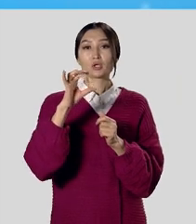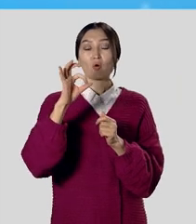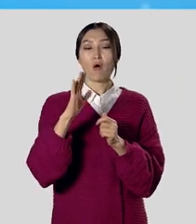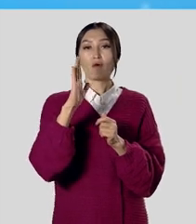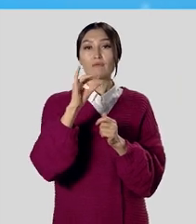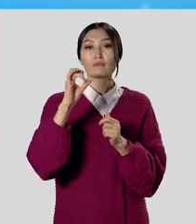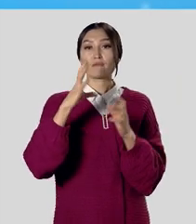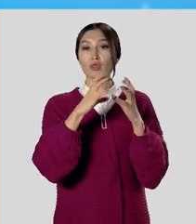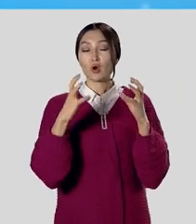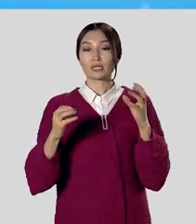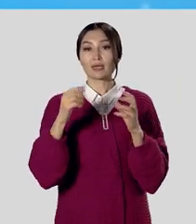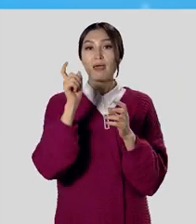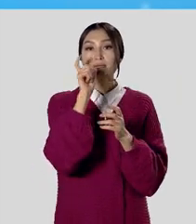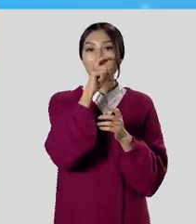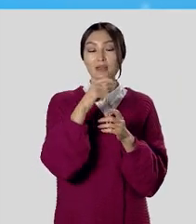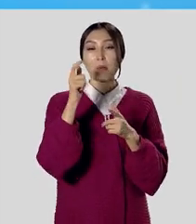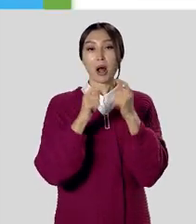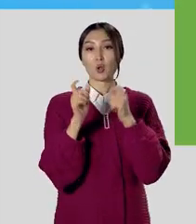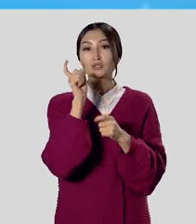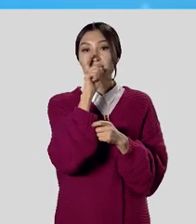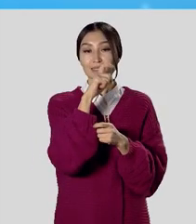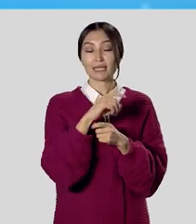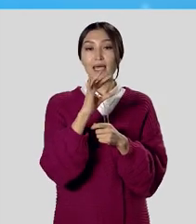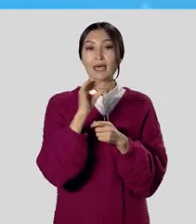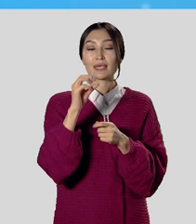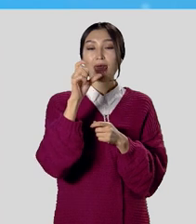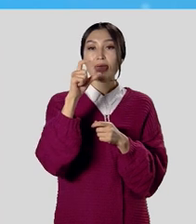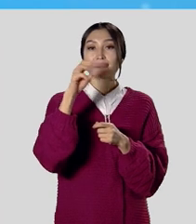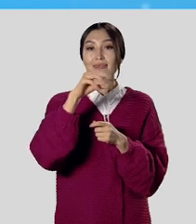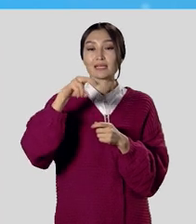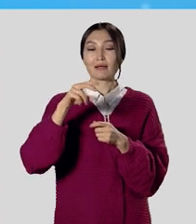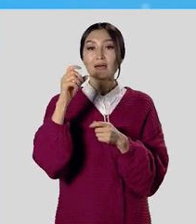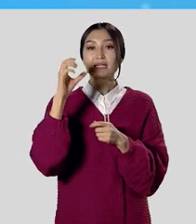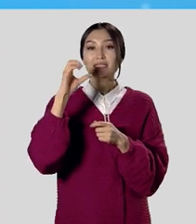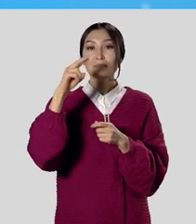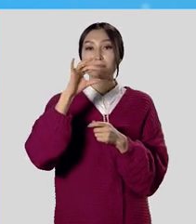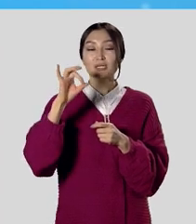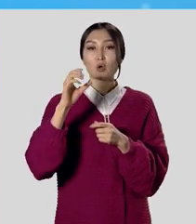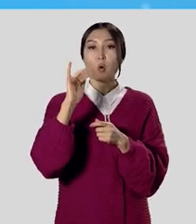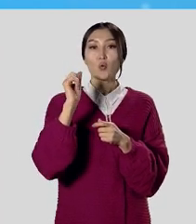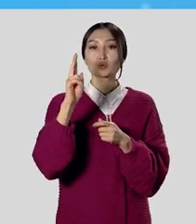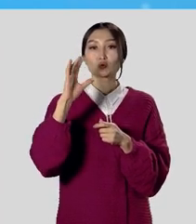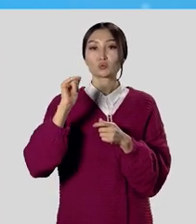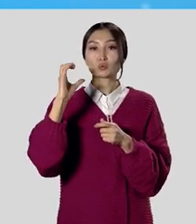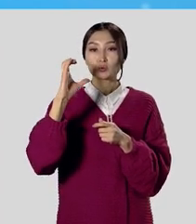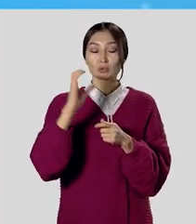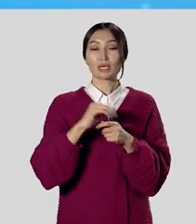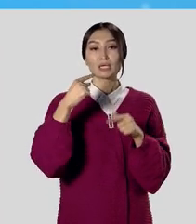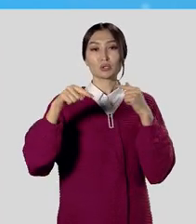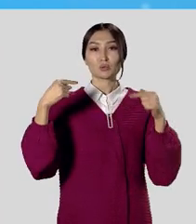пировиноградная кислота, молочная кислота, этиловый спирт, уксусная кислота и